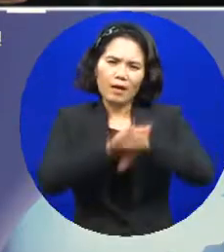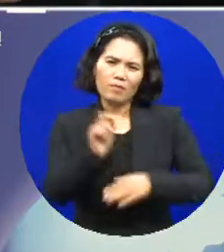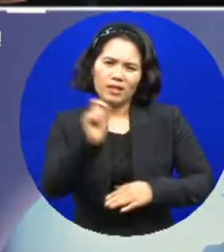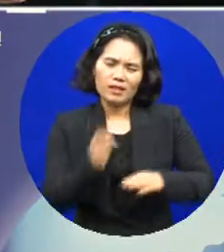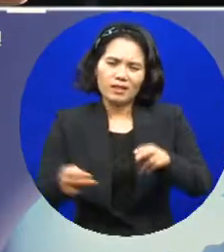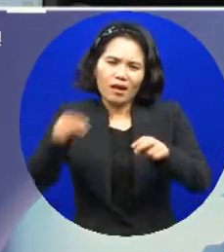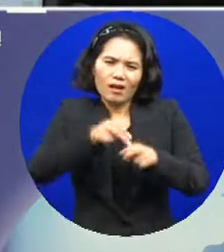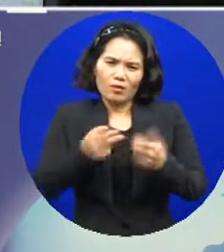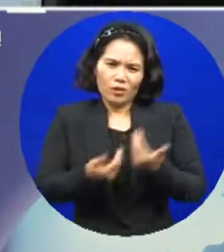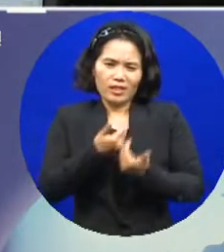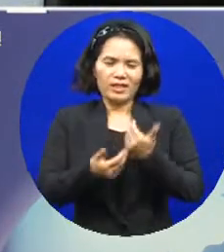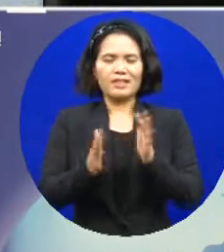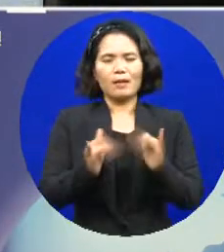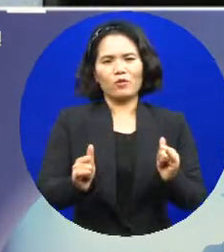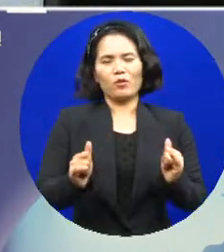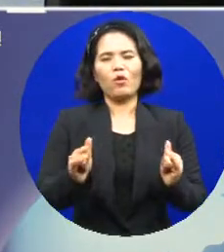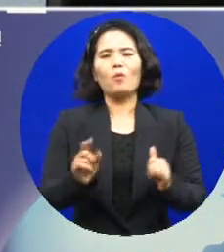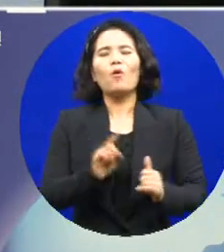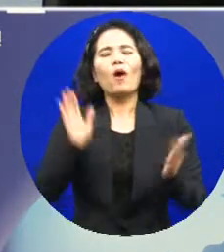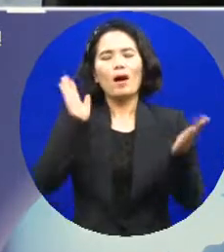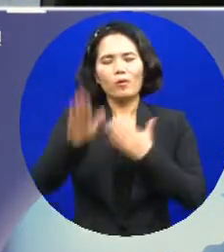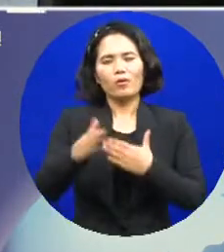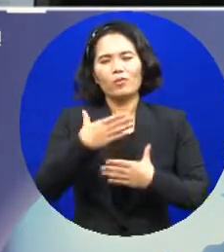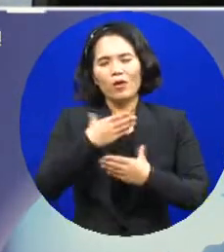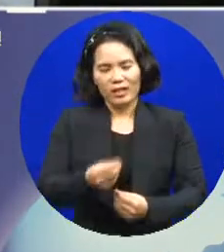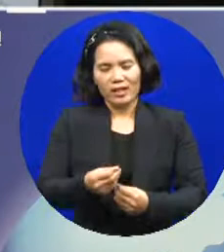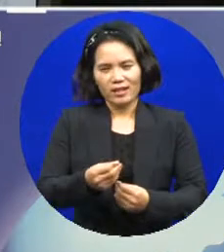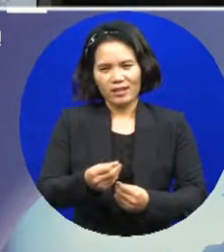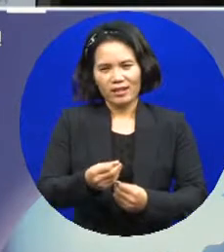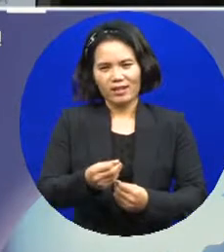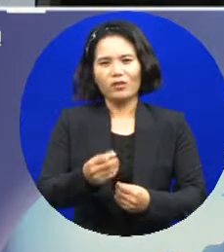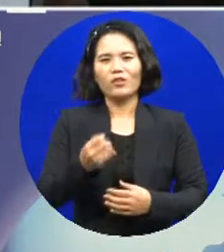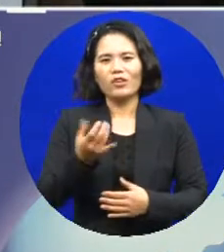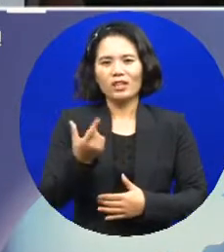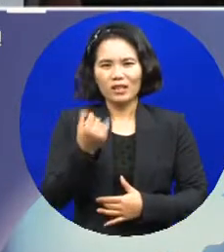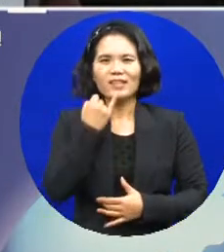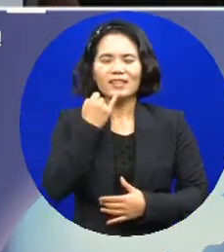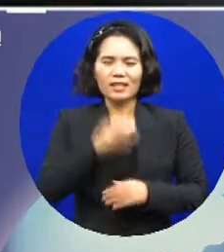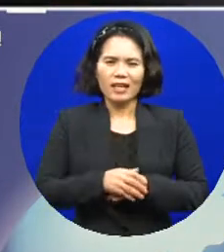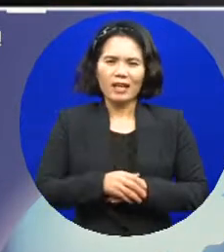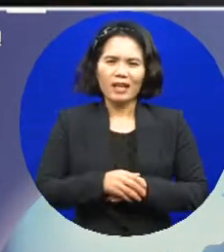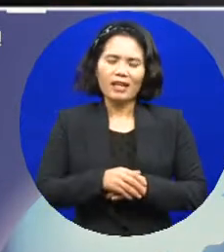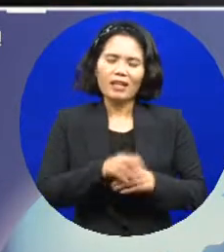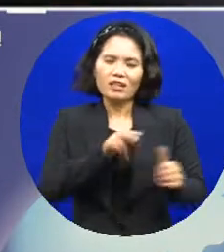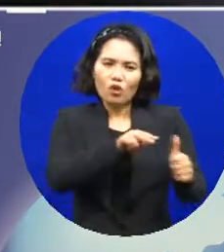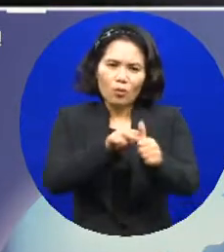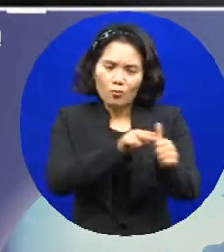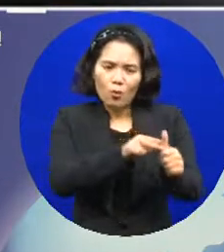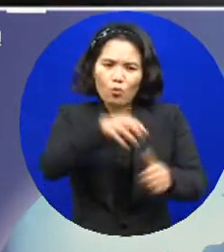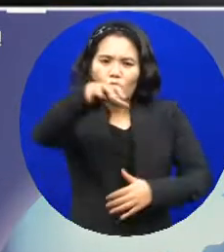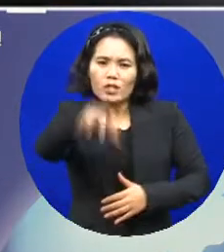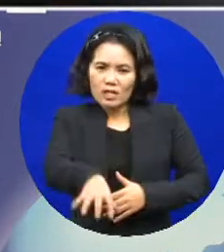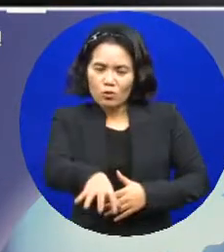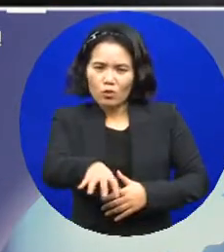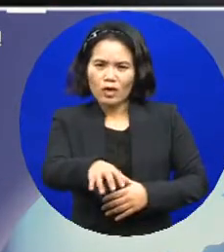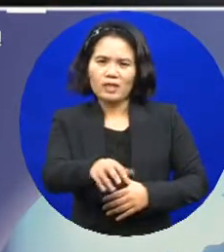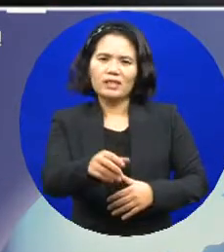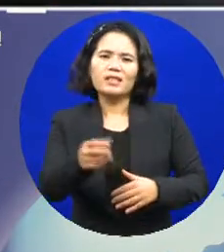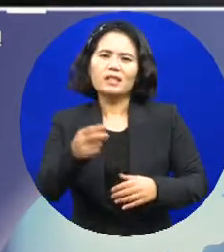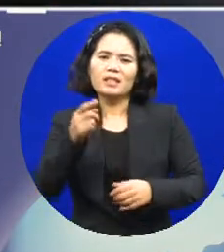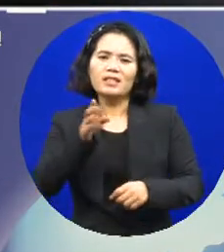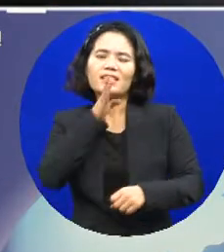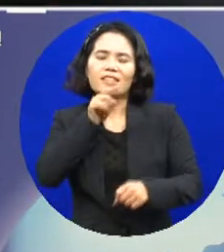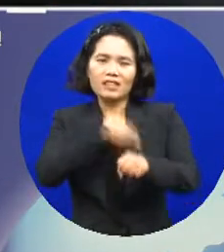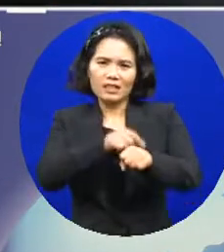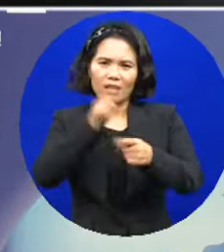늦은 밤 택시 타기가 꺼려졌던 분들도 앞으로는 조금 마음 놓으셔도 되겠습니다. 탑승한 택시의 정보는 물론 위치